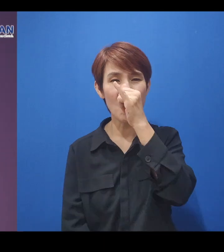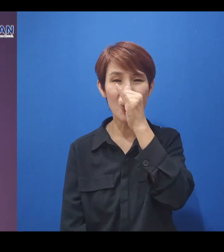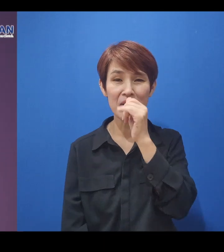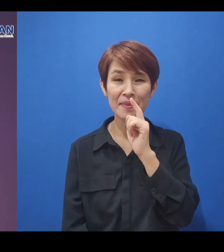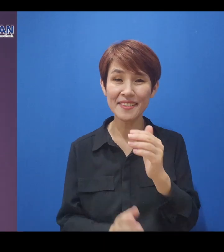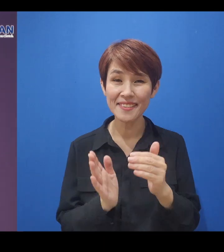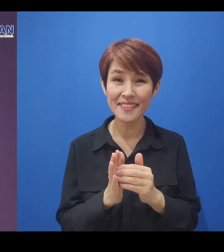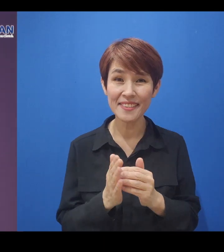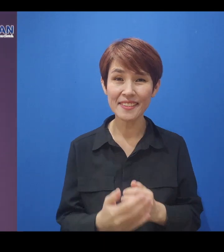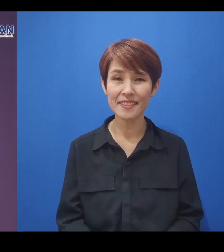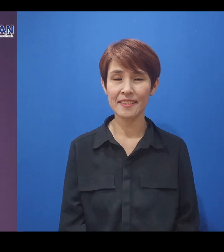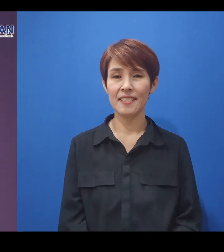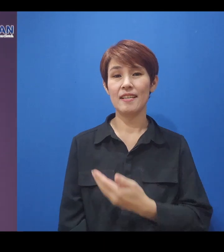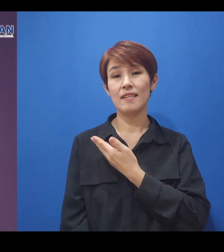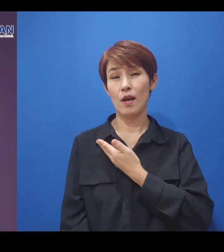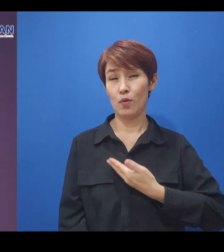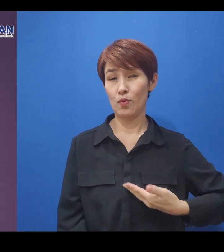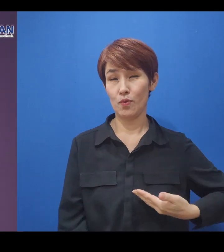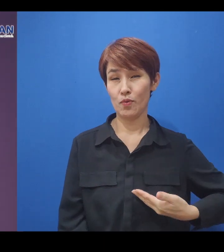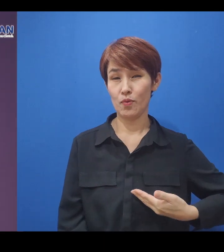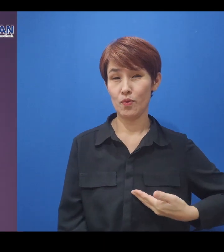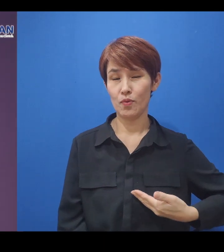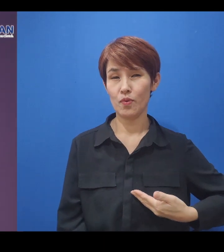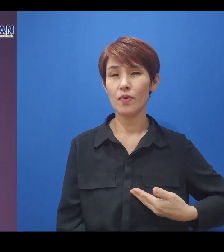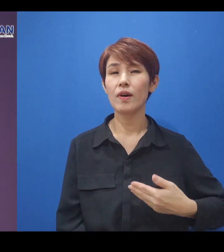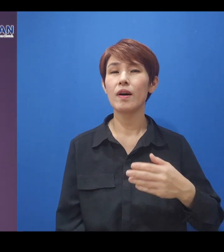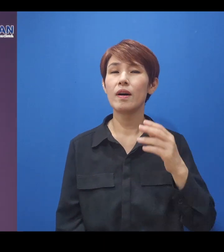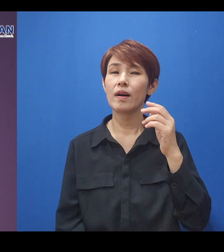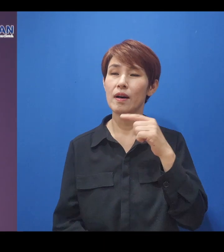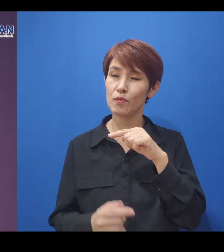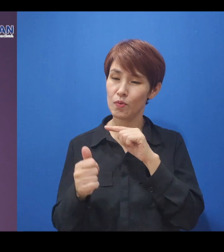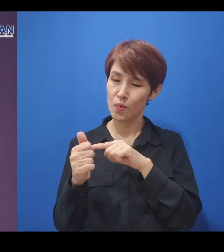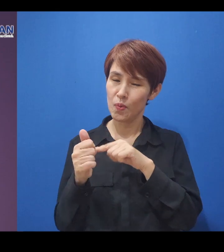한 사람 사도도 참 많이 서운했을 겁니다.